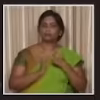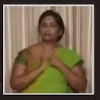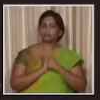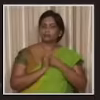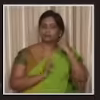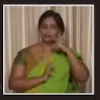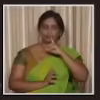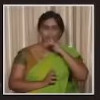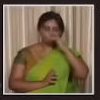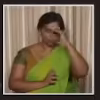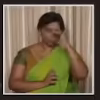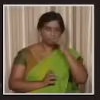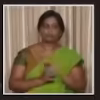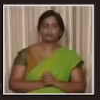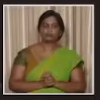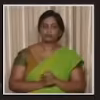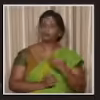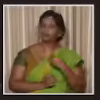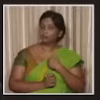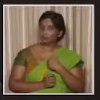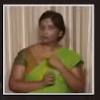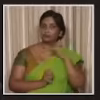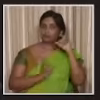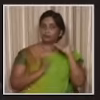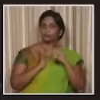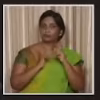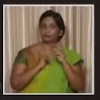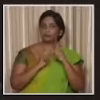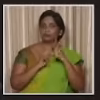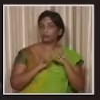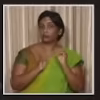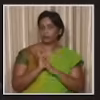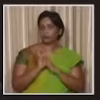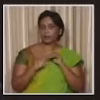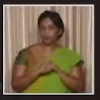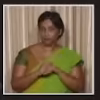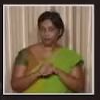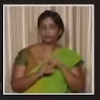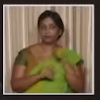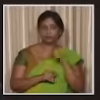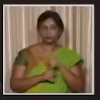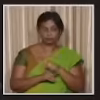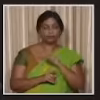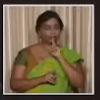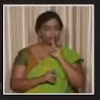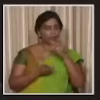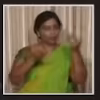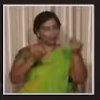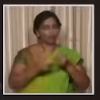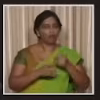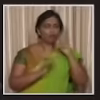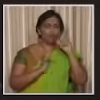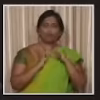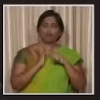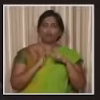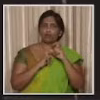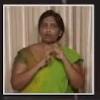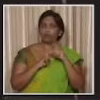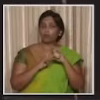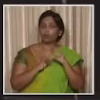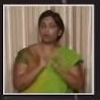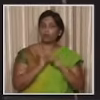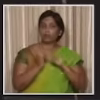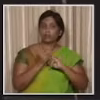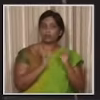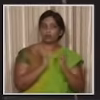niyojya kathanayaka thumani, mamath cop committee samajikayek, me kaawa, ita passe cop committee visin committee pat